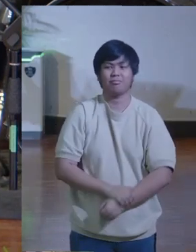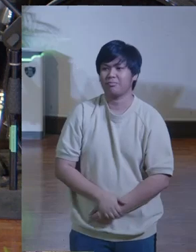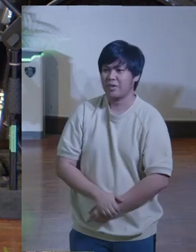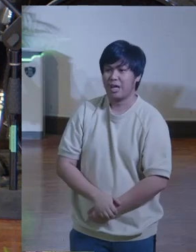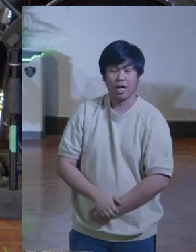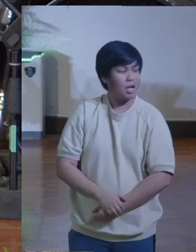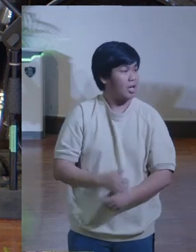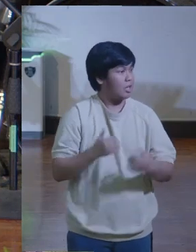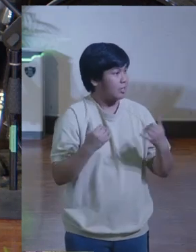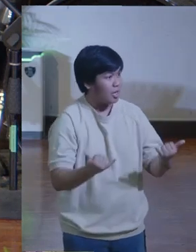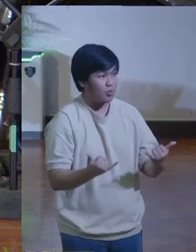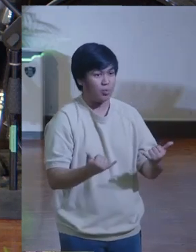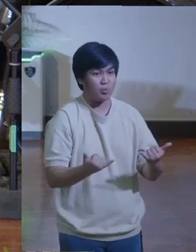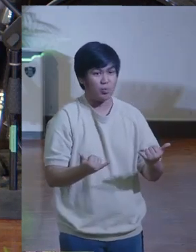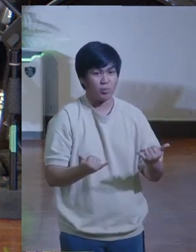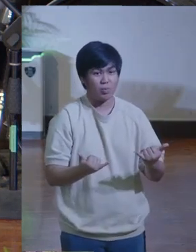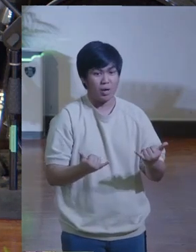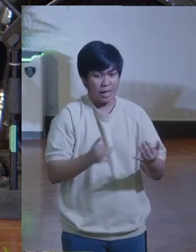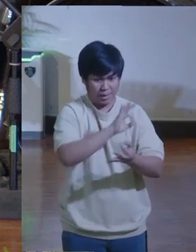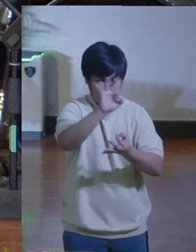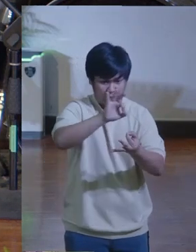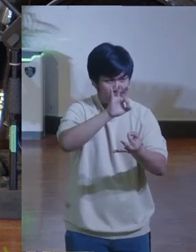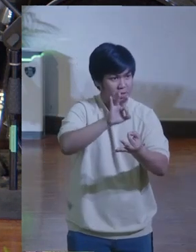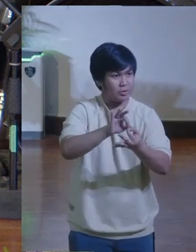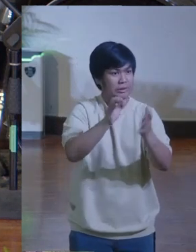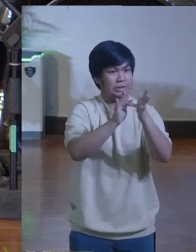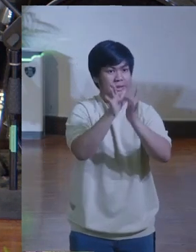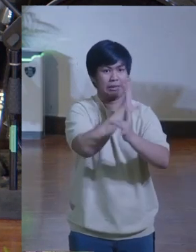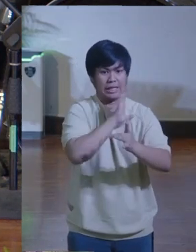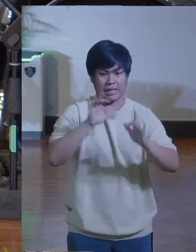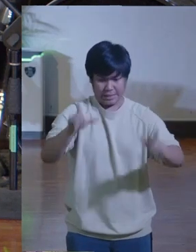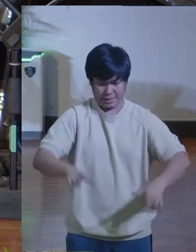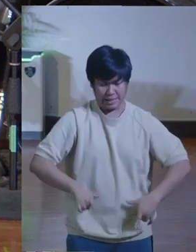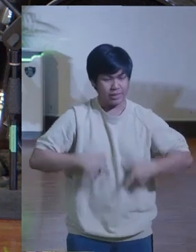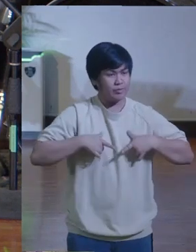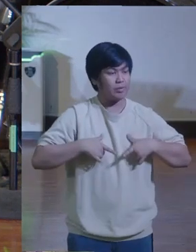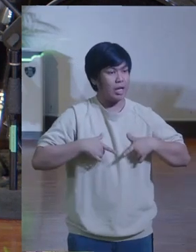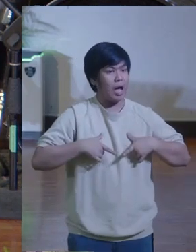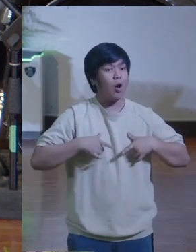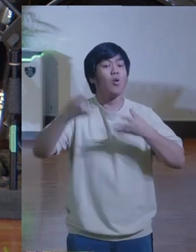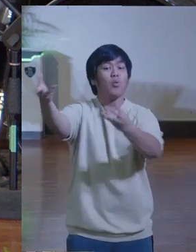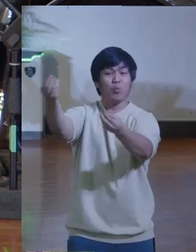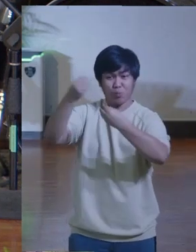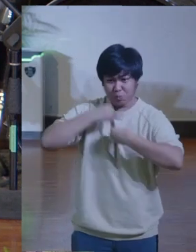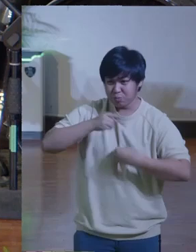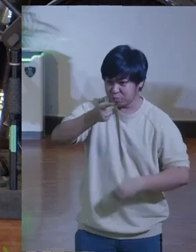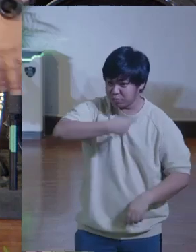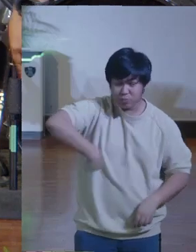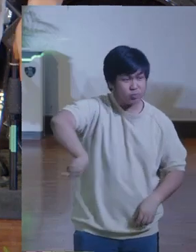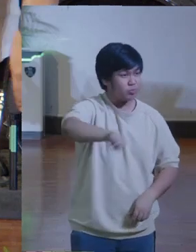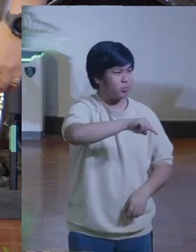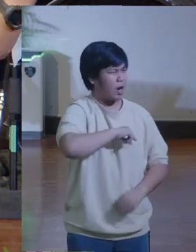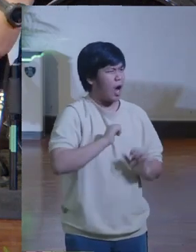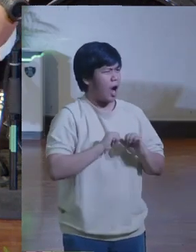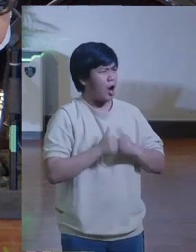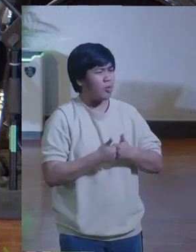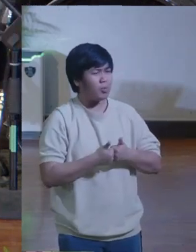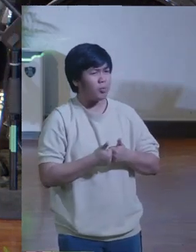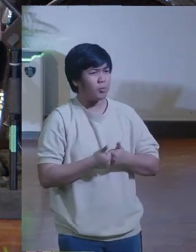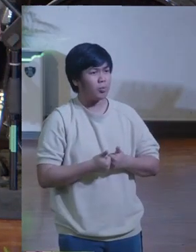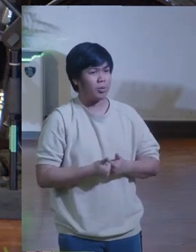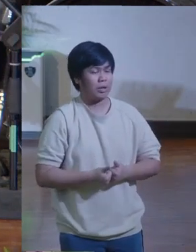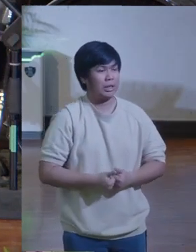At itong perfection na ito ay pinataw niya sa atin. Sapagkat hindi sapat